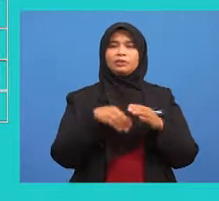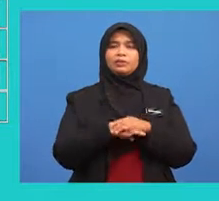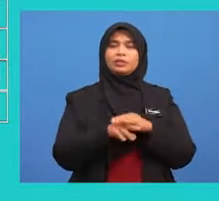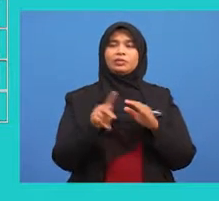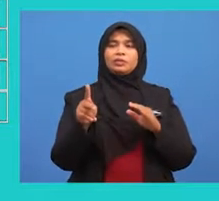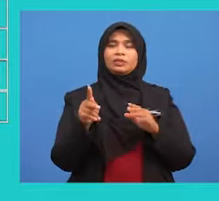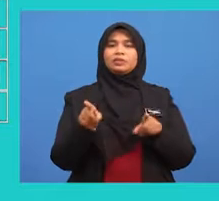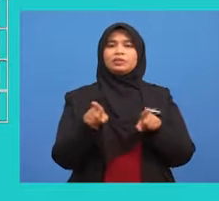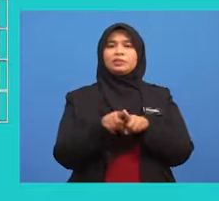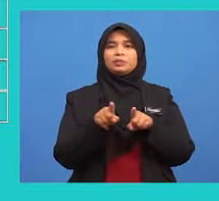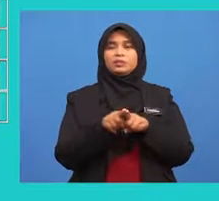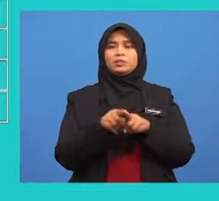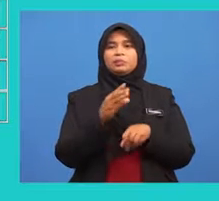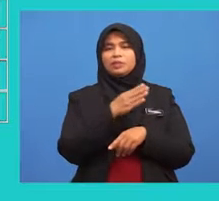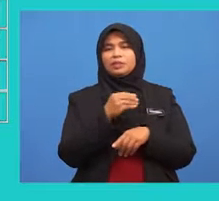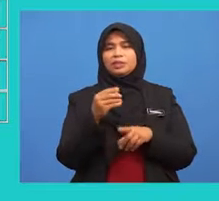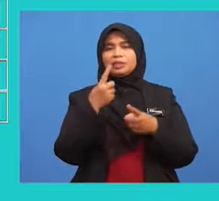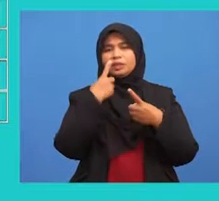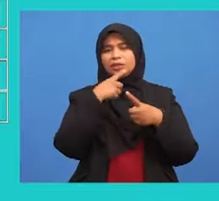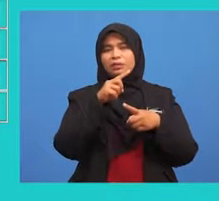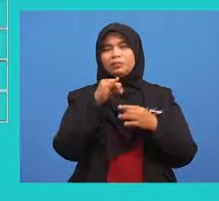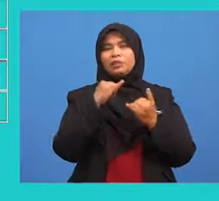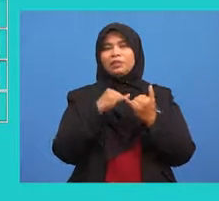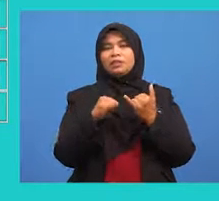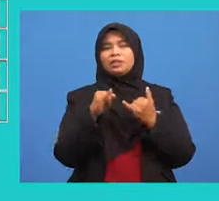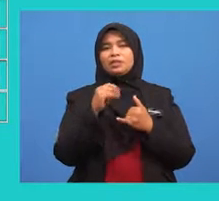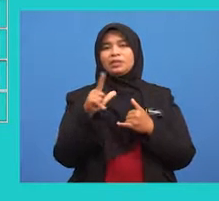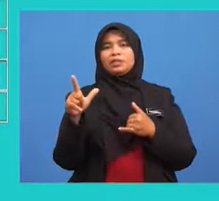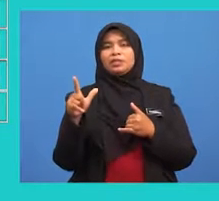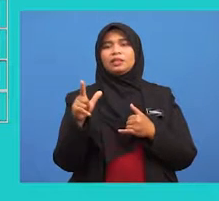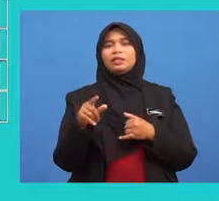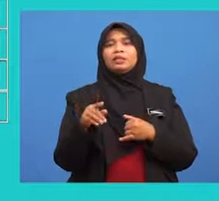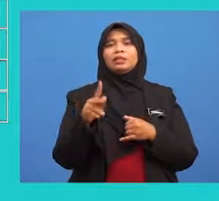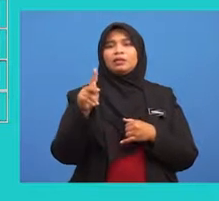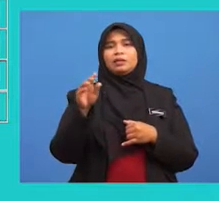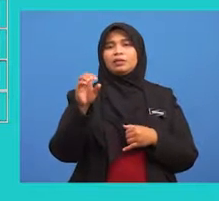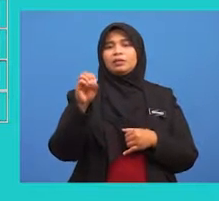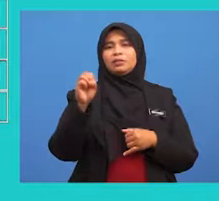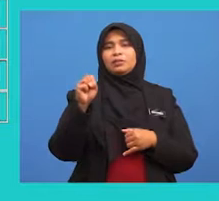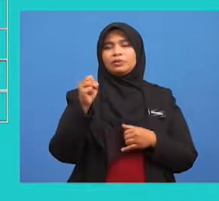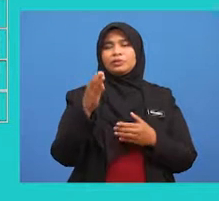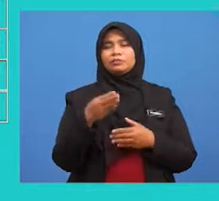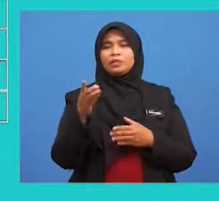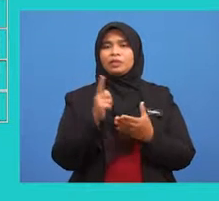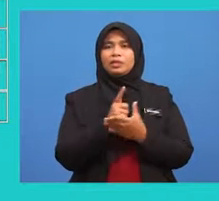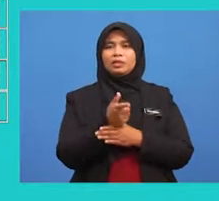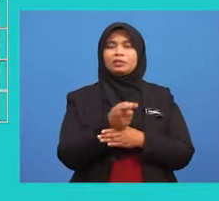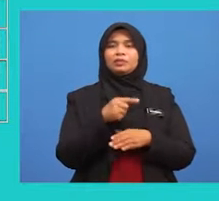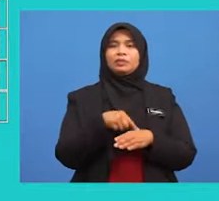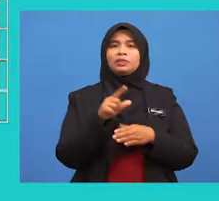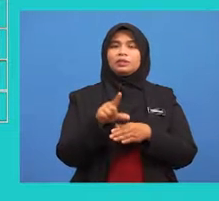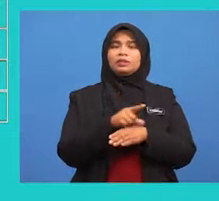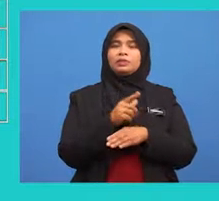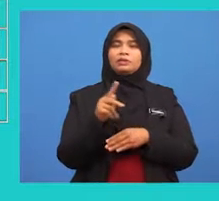dimasukkan sekali dan jawapan akhirnya ialah kos bahan langsung digunakan